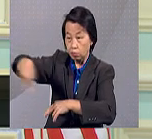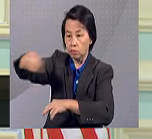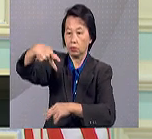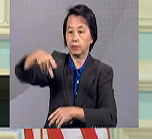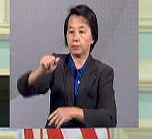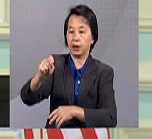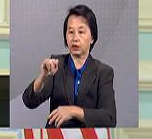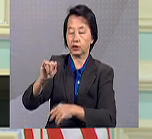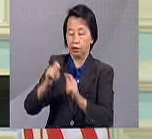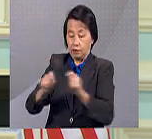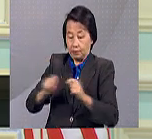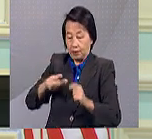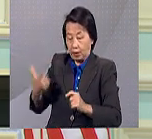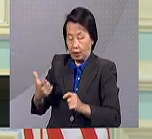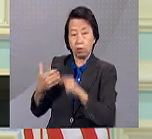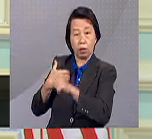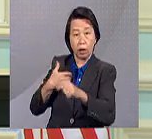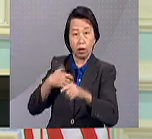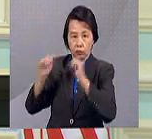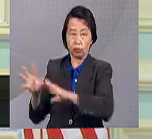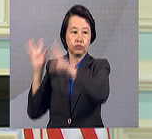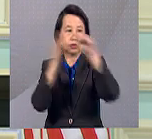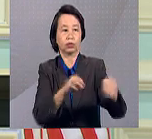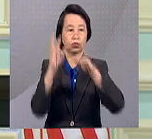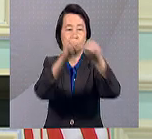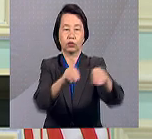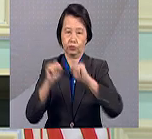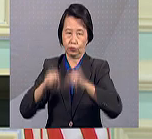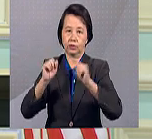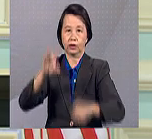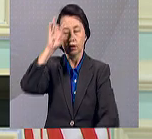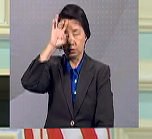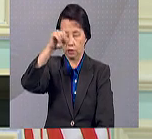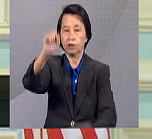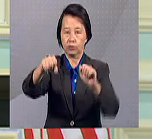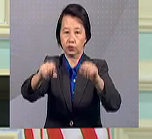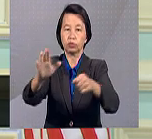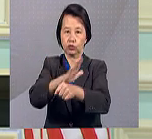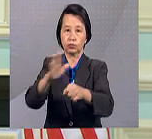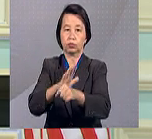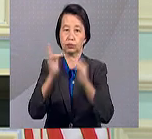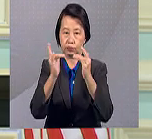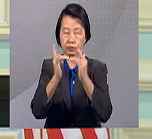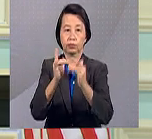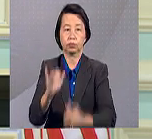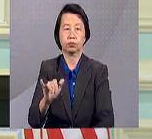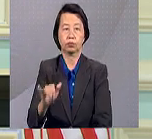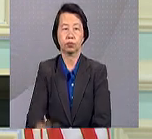lain, katil yang ada mampu untuk menampung mereka, insyaAllah. Ya.